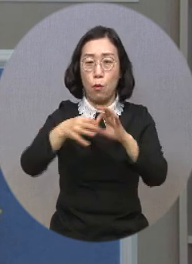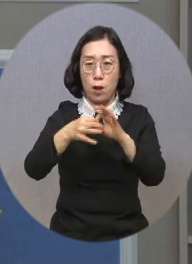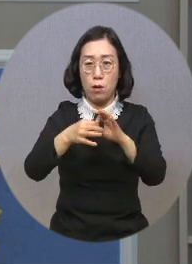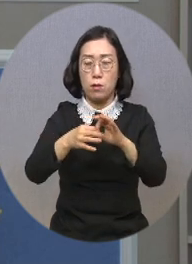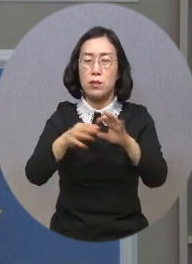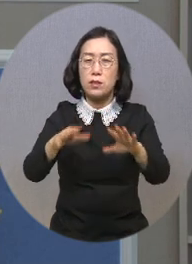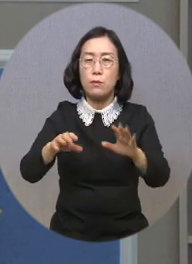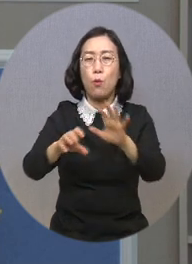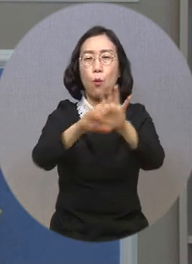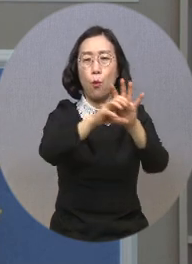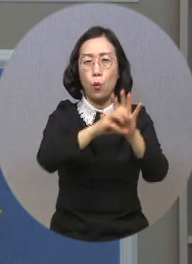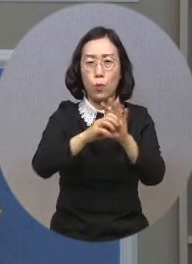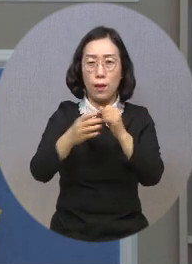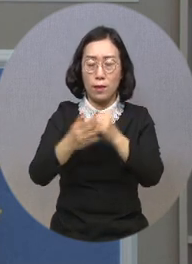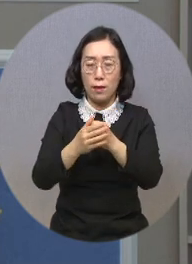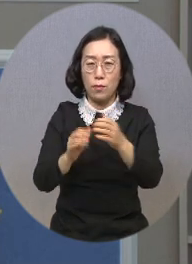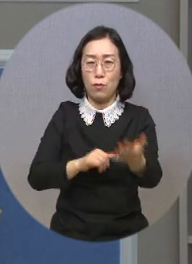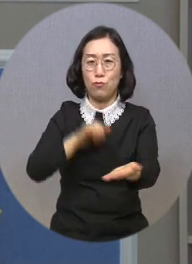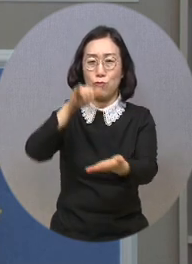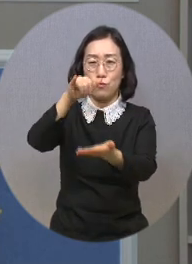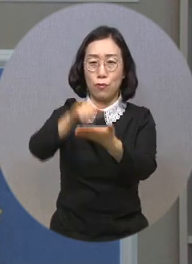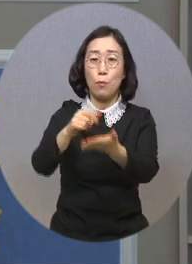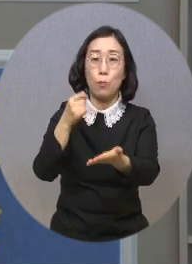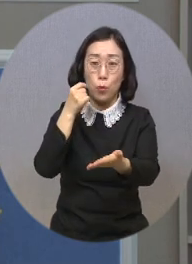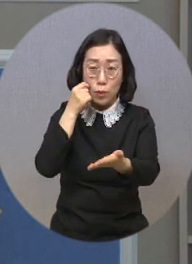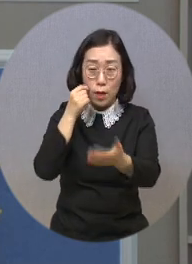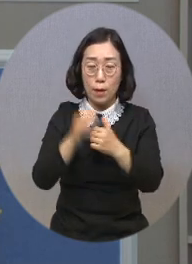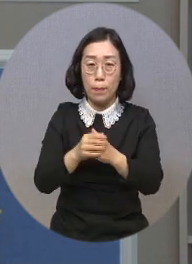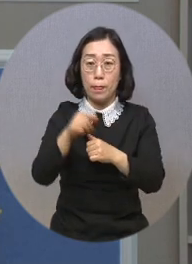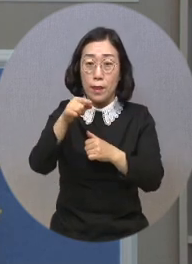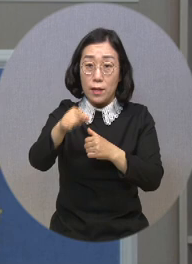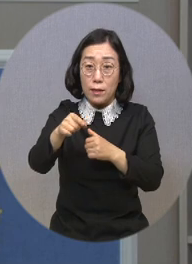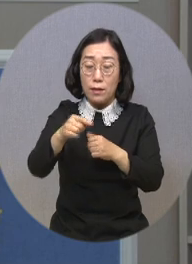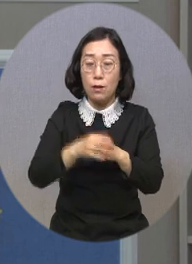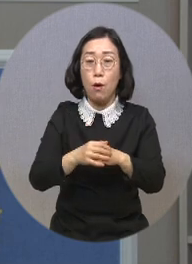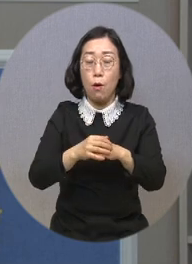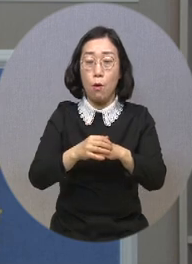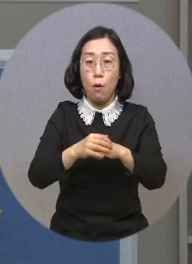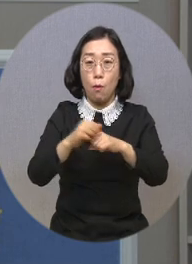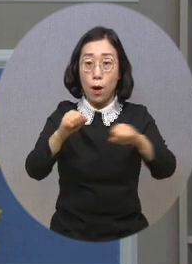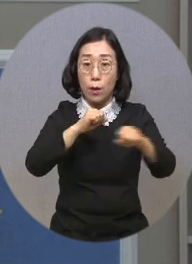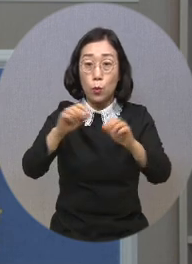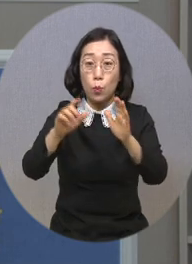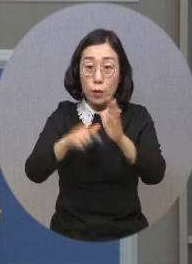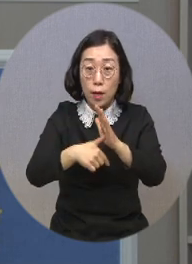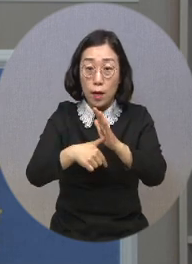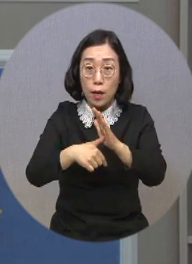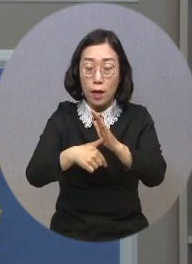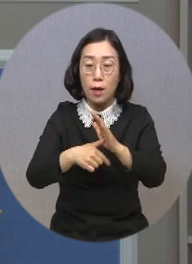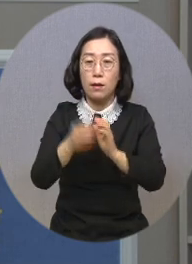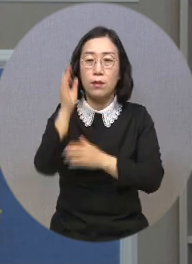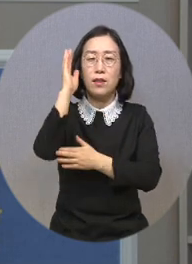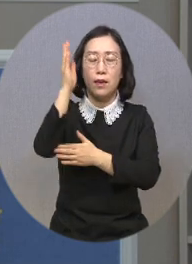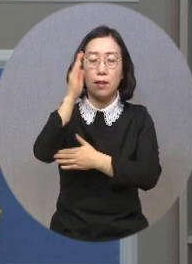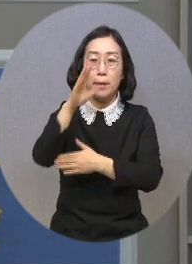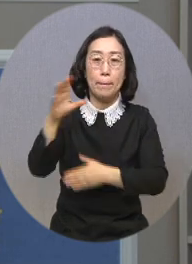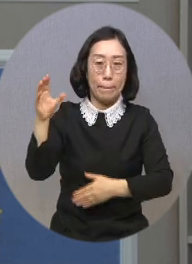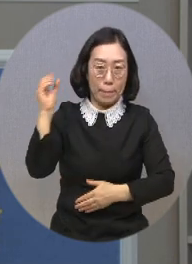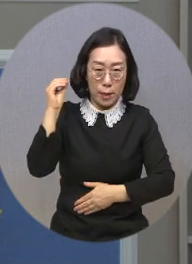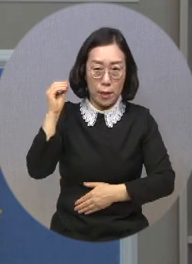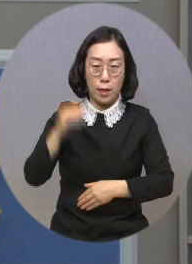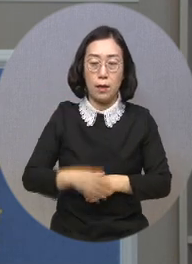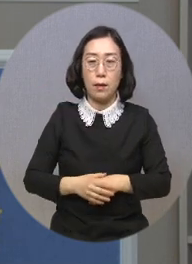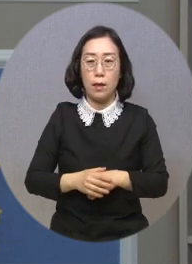없는 상황인데 네. 그 해외 봉사, 그 우물 봉사 할 때 그때 회장님이 하셨던 말씀이 생각나는 게 네.